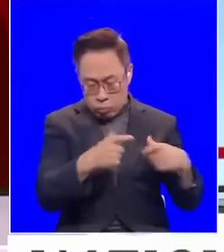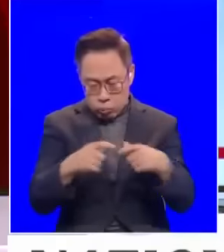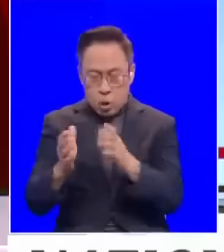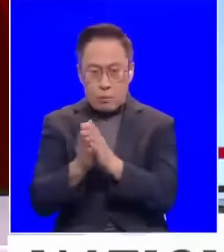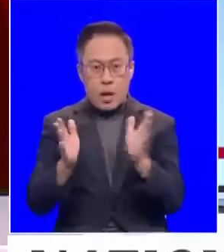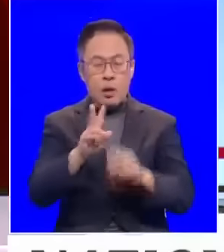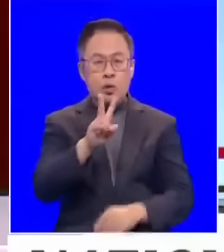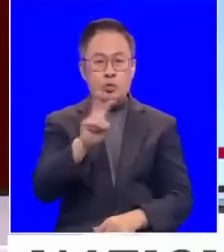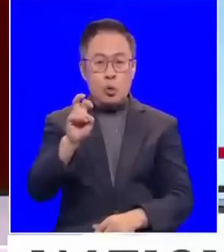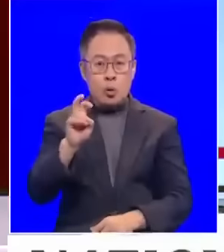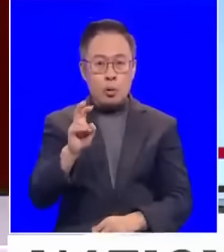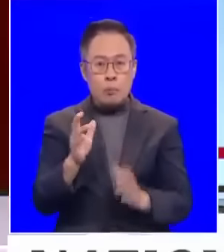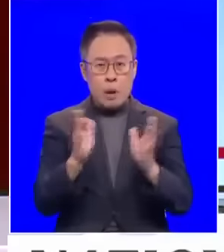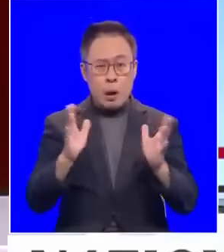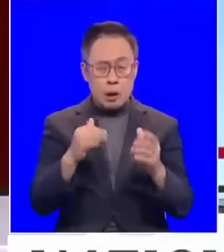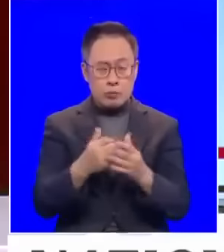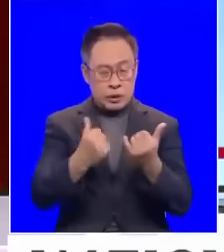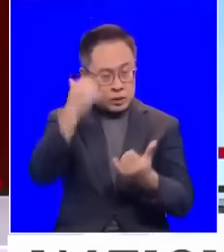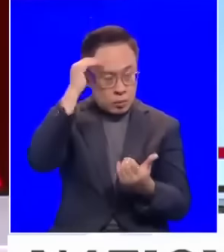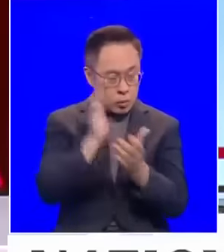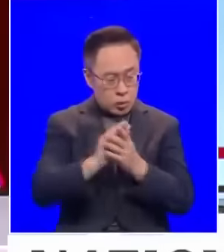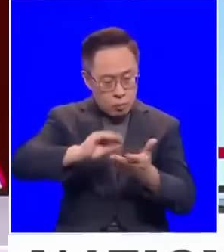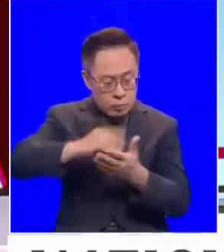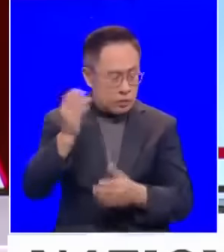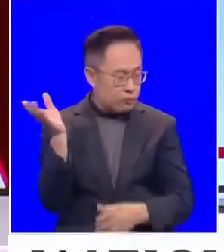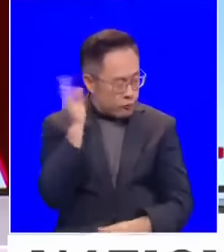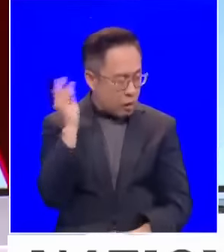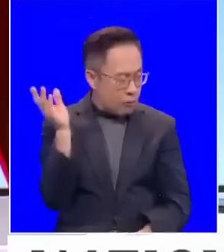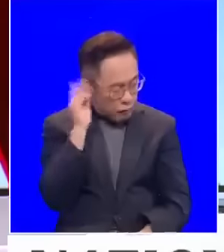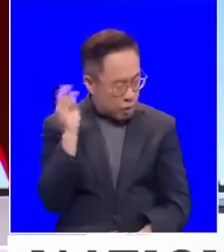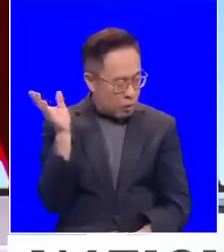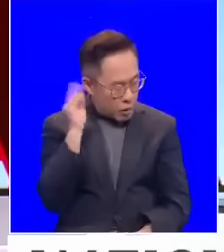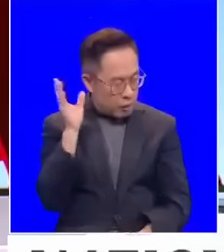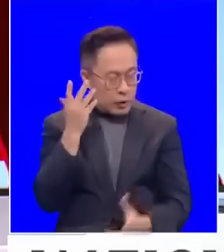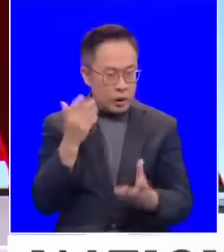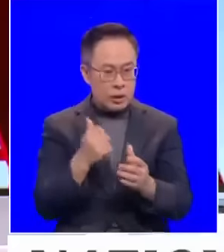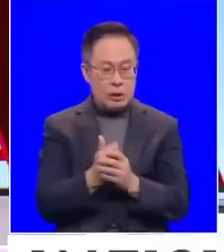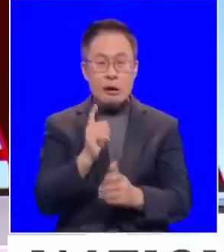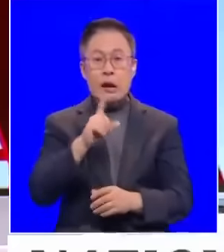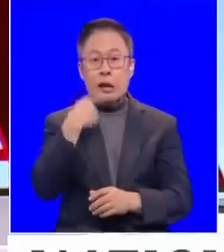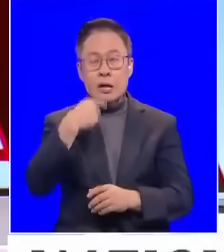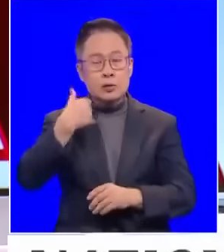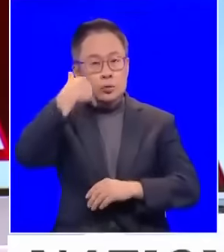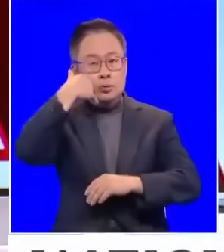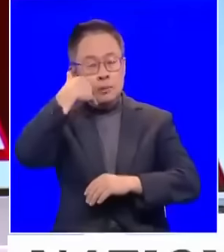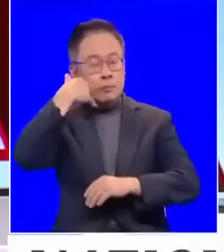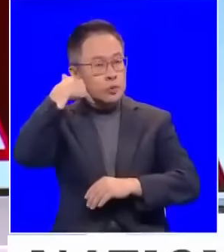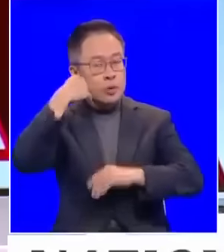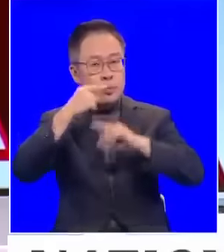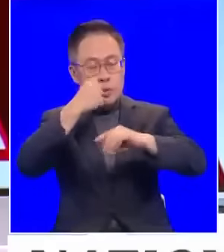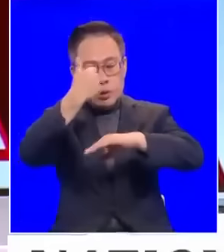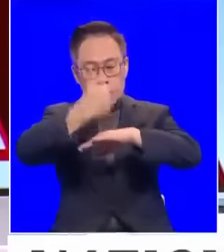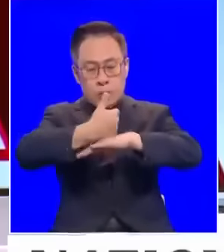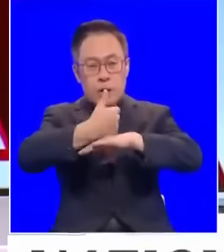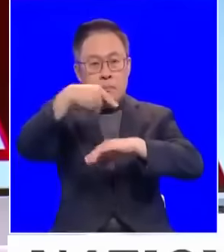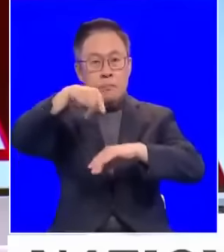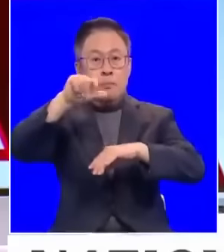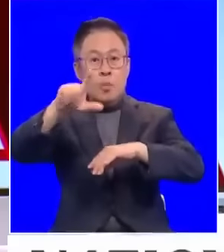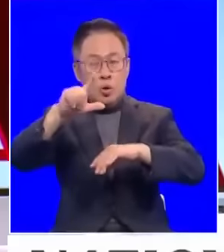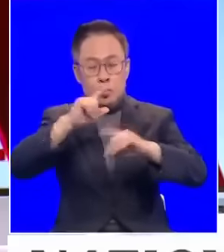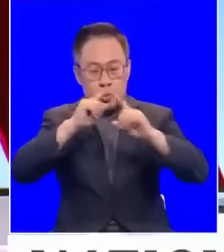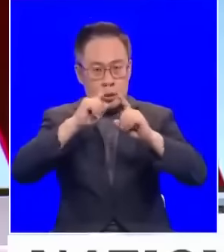ยวันๆนึงนั่งฟังแต่คลิปเสียงอย่างเดียวเลย ก็คนที่รู้สึกว่าเคยคุยกับบอสพอก็จะต้องแบบอุ๊ยอัดเสียงเราเอาไว้หรือเปล่าน